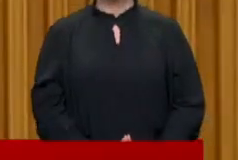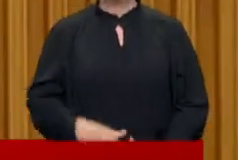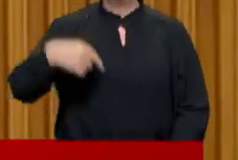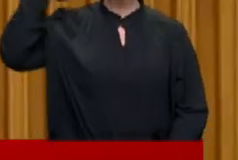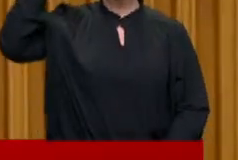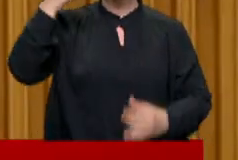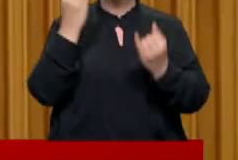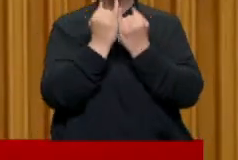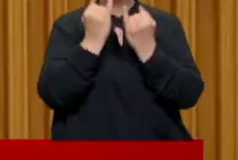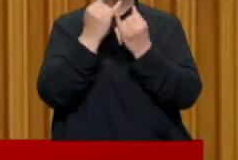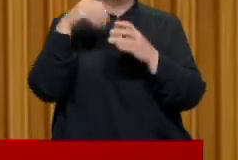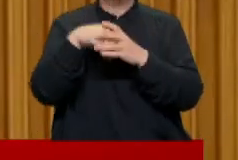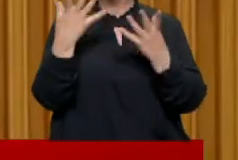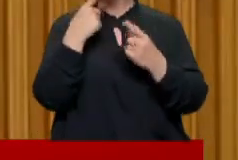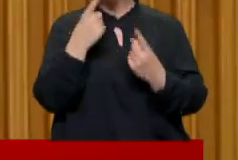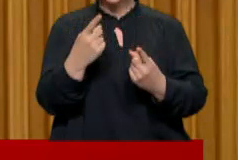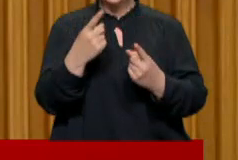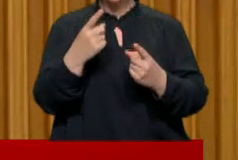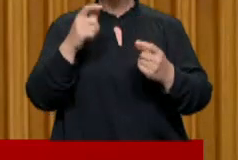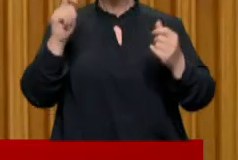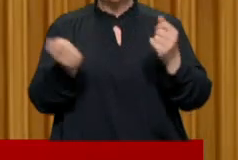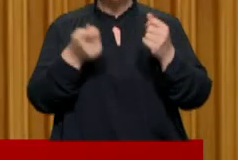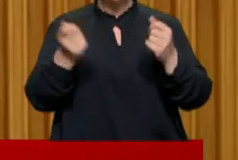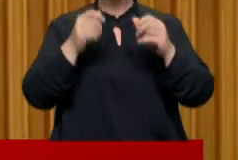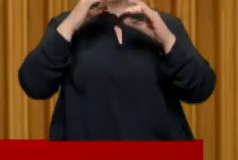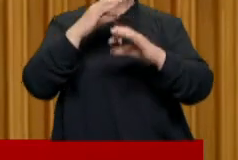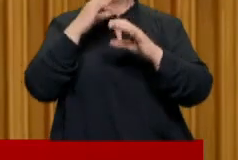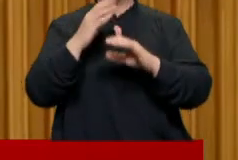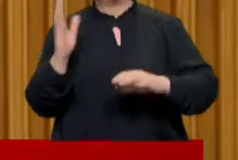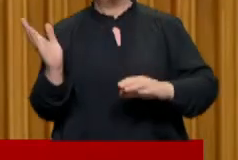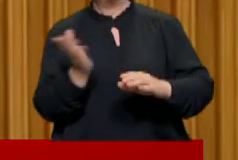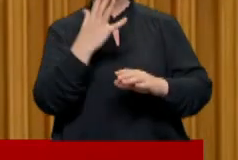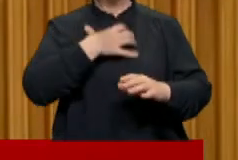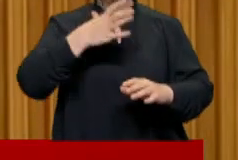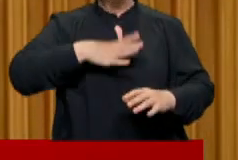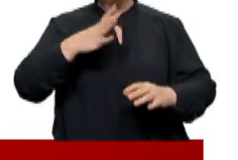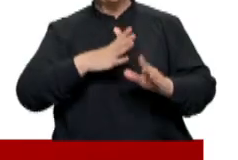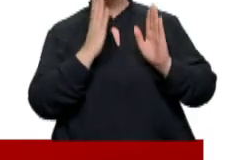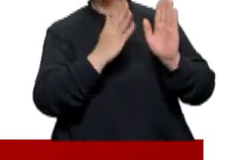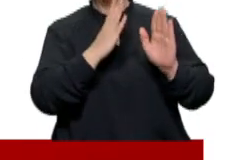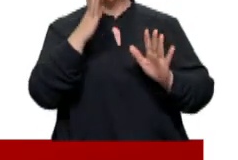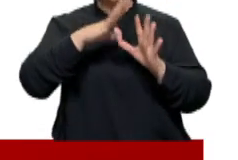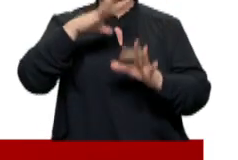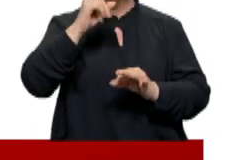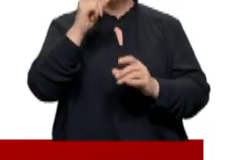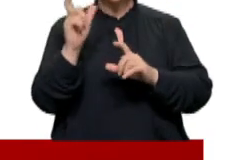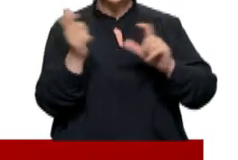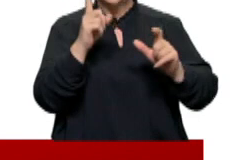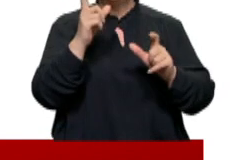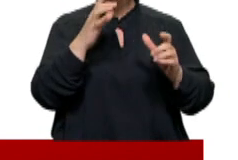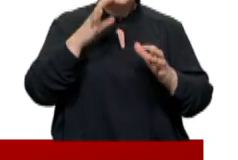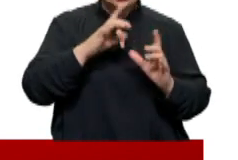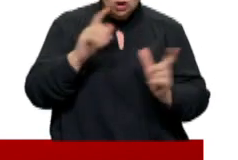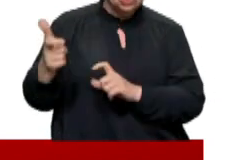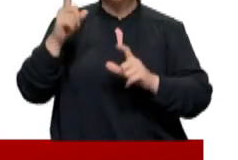Suriyeli kardeşlerimiz için ne dedik? Davullar zurnayla göndereceğiz. Kendi iradeleriyle göndereceğiz. Her insan bir göç, her göç bir